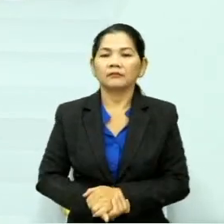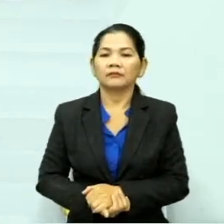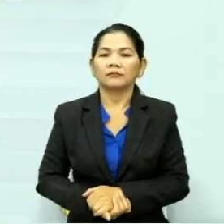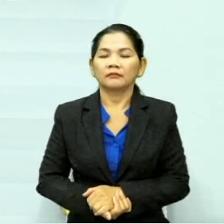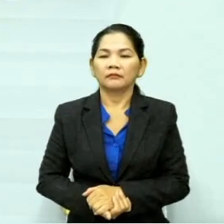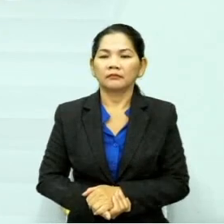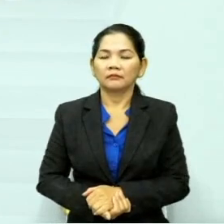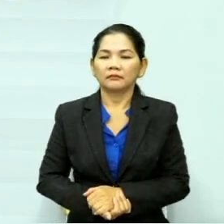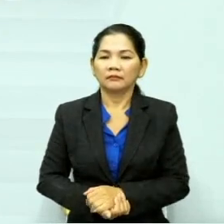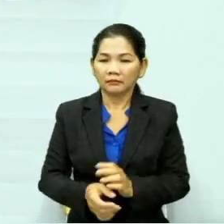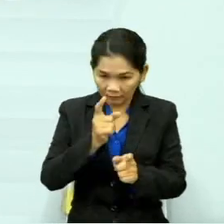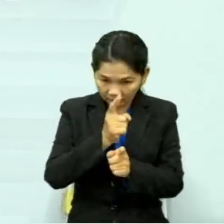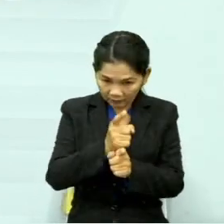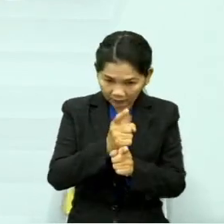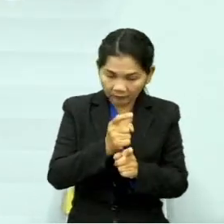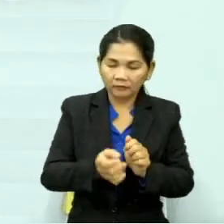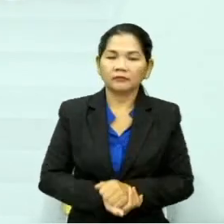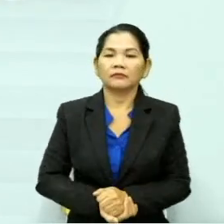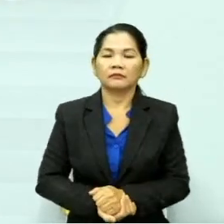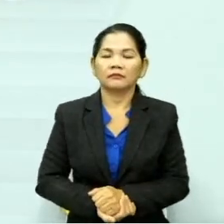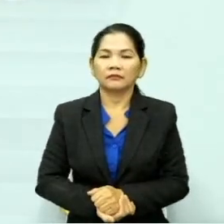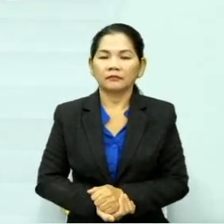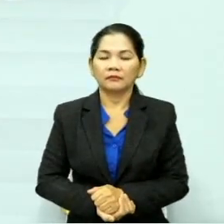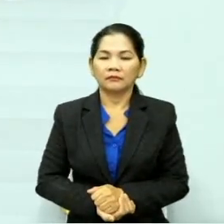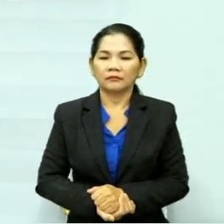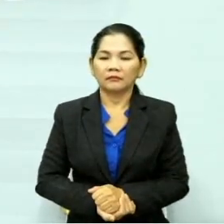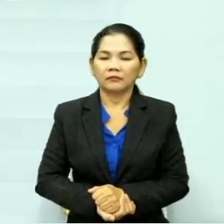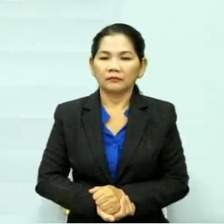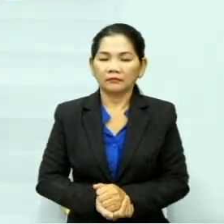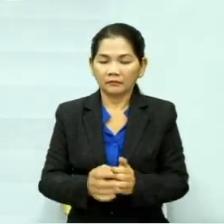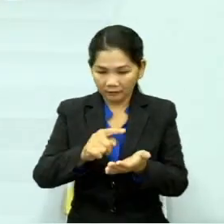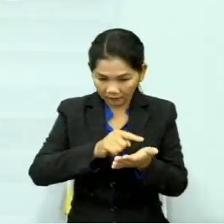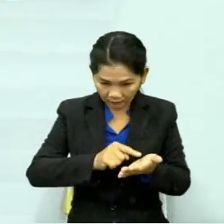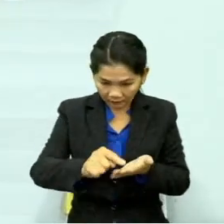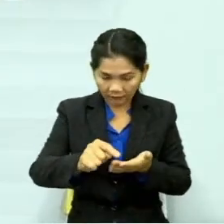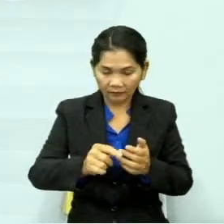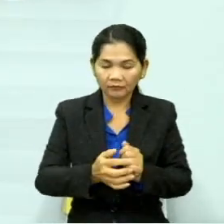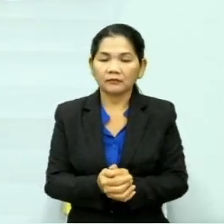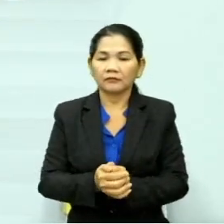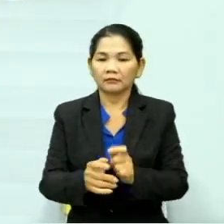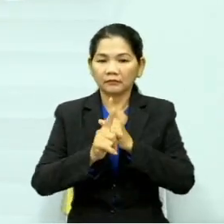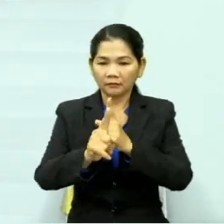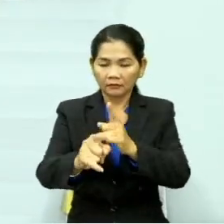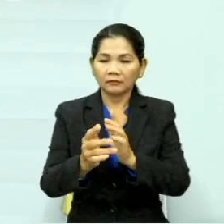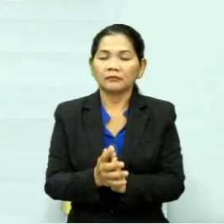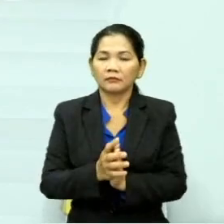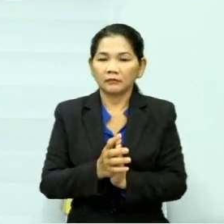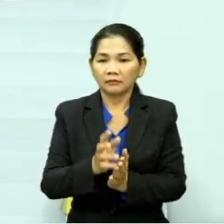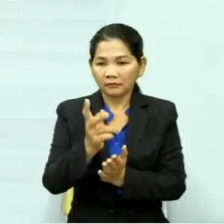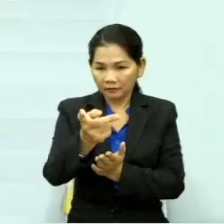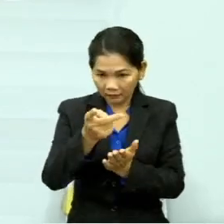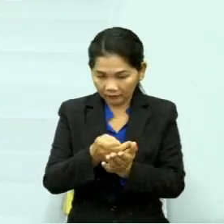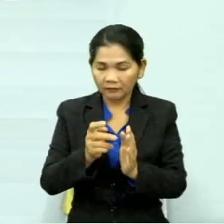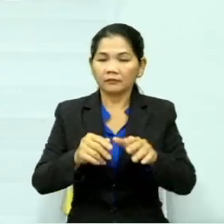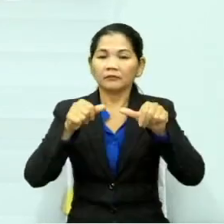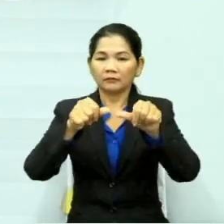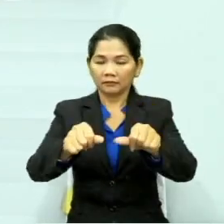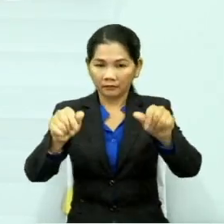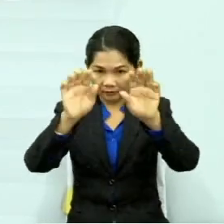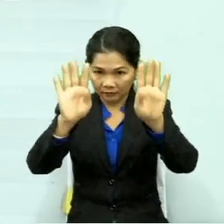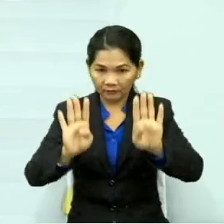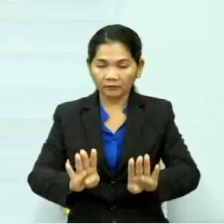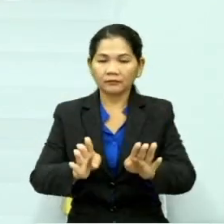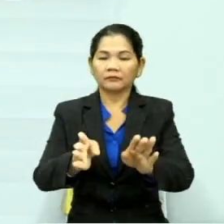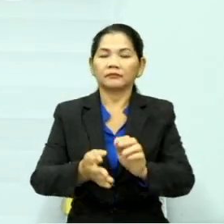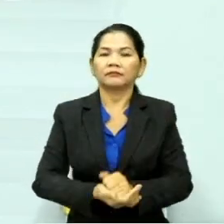chà cai lùm o ở trứ chàng chẳng còn ai chà cai lùm o tám cha cùng rút rồi bạn này rút đã bật lửa cái đặc hiện này bạn